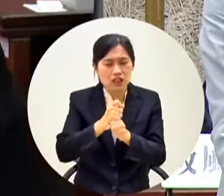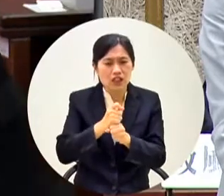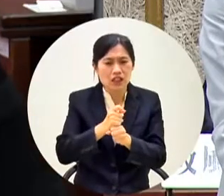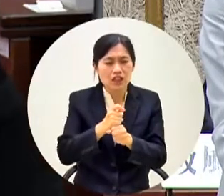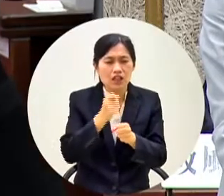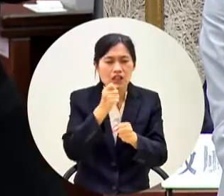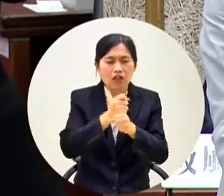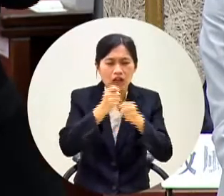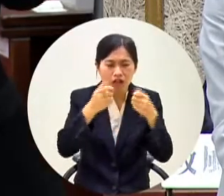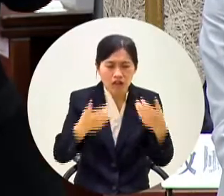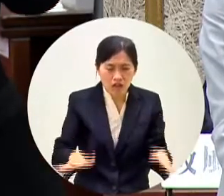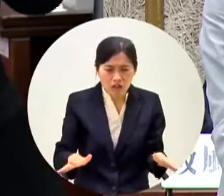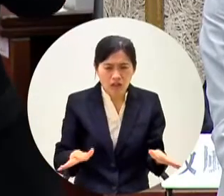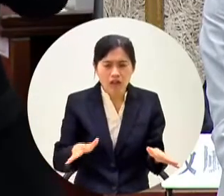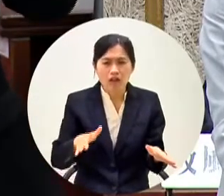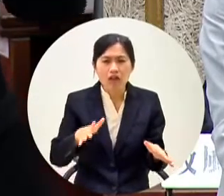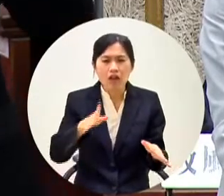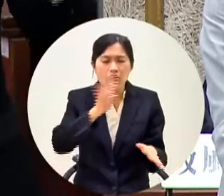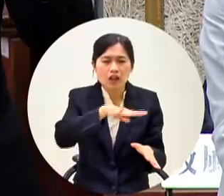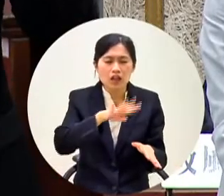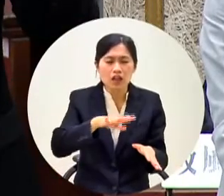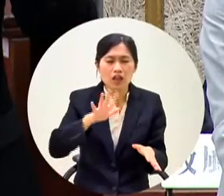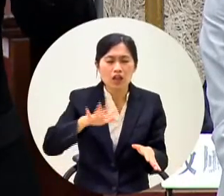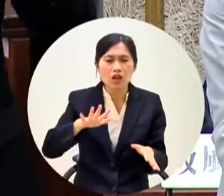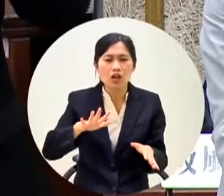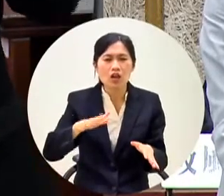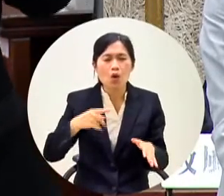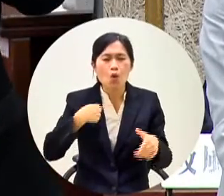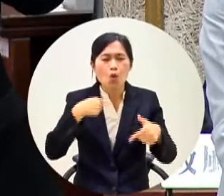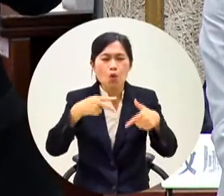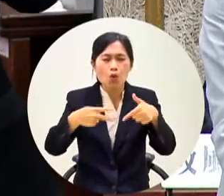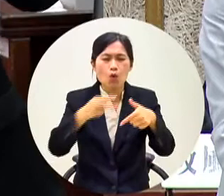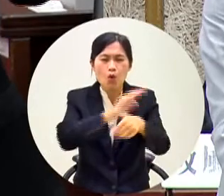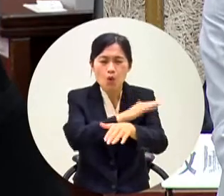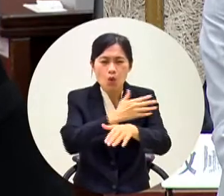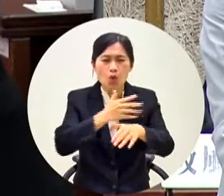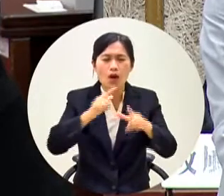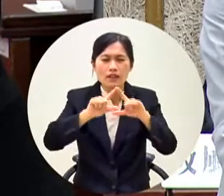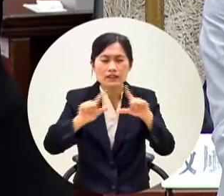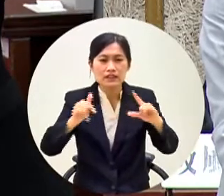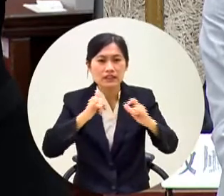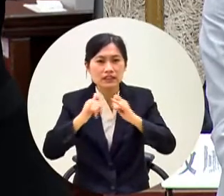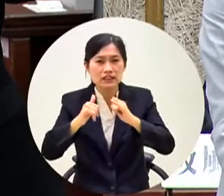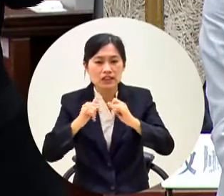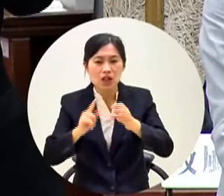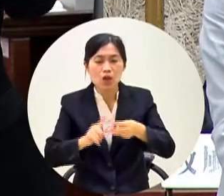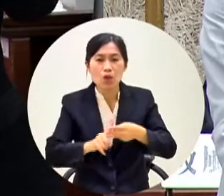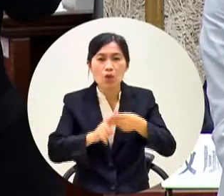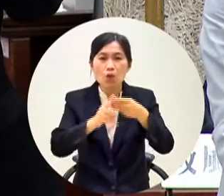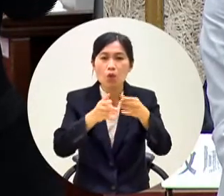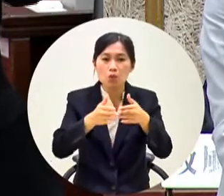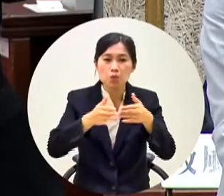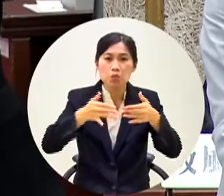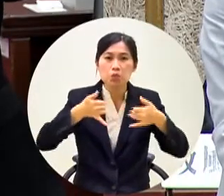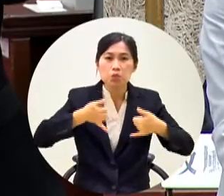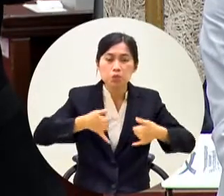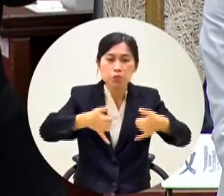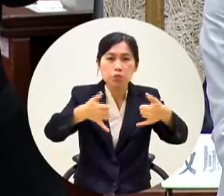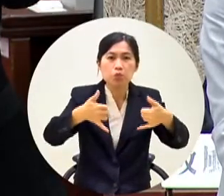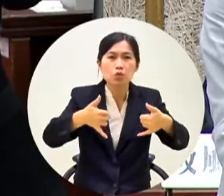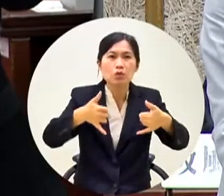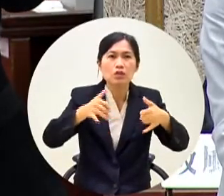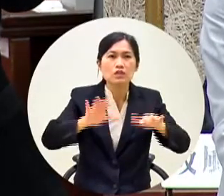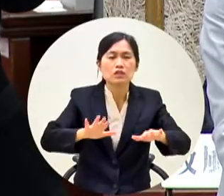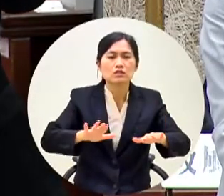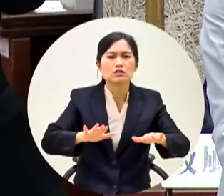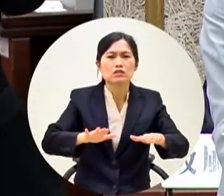啊，这是阮林务甲乌拿里大社所有主要道路，这个交流道路进袂进，产